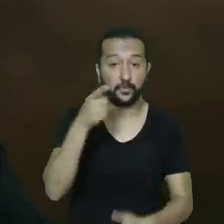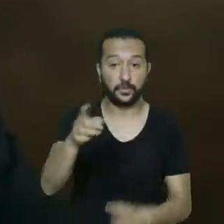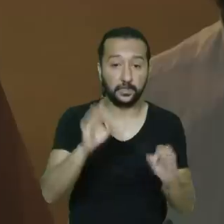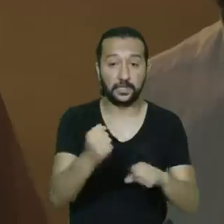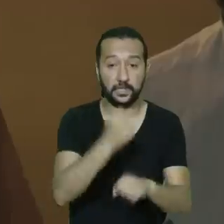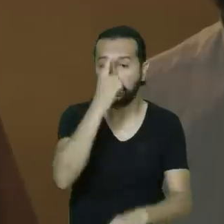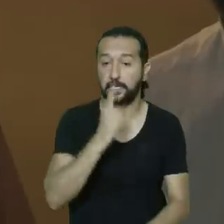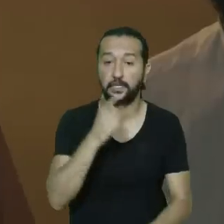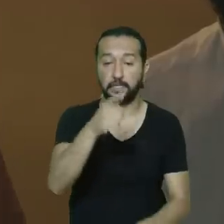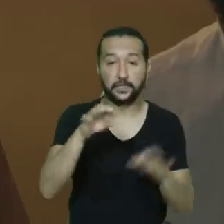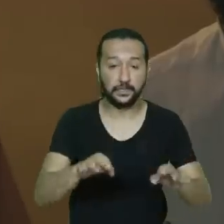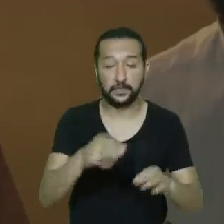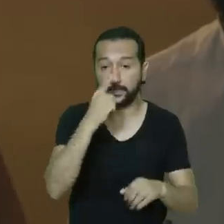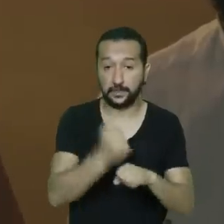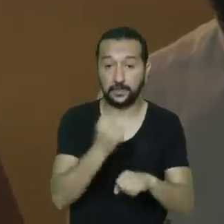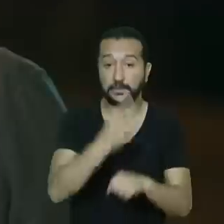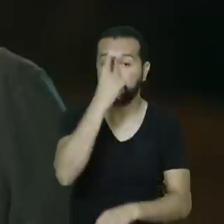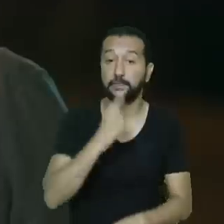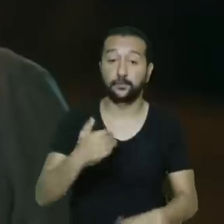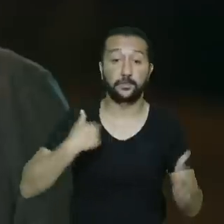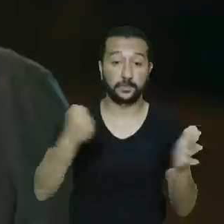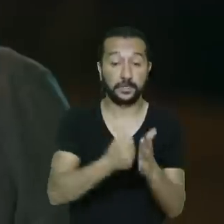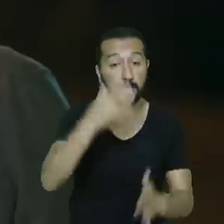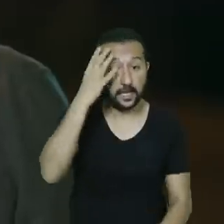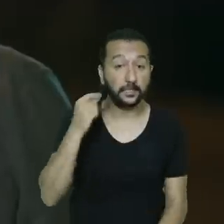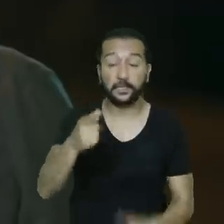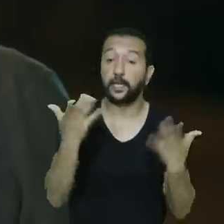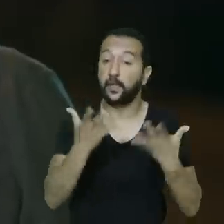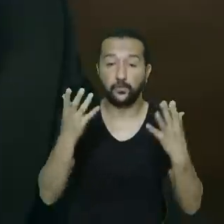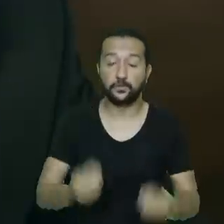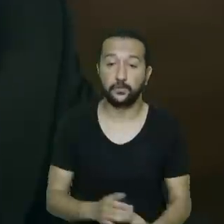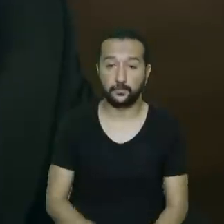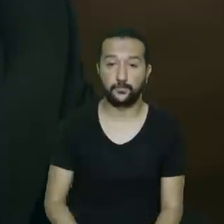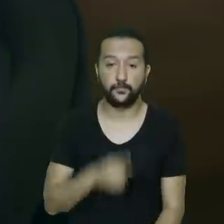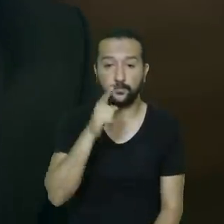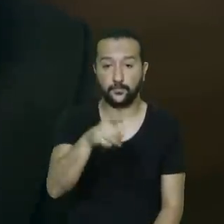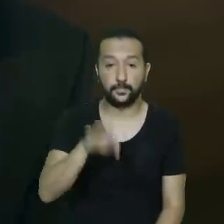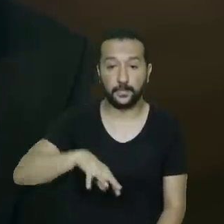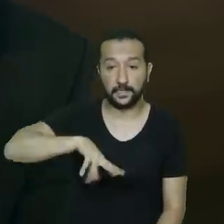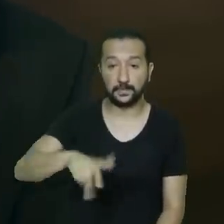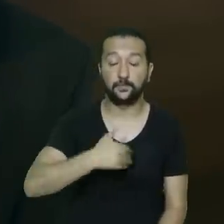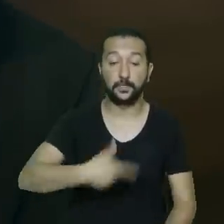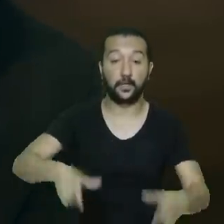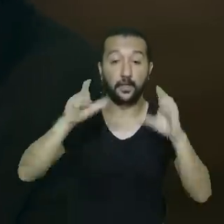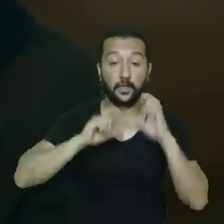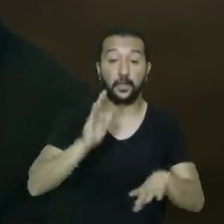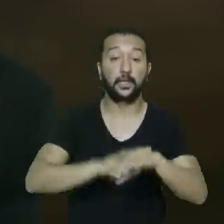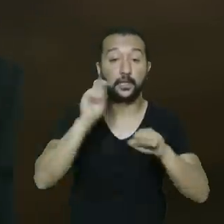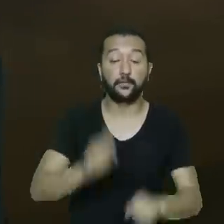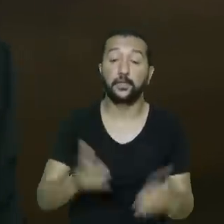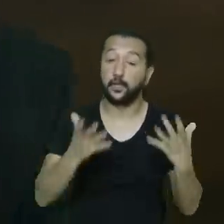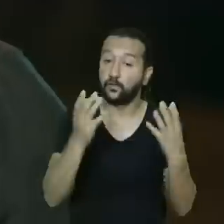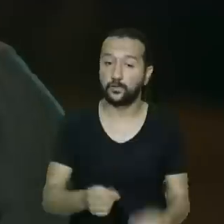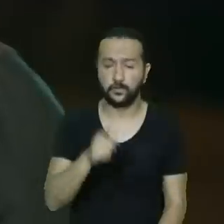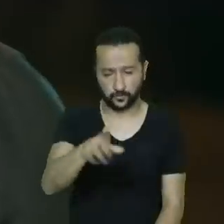lömpüdenek heykeli. Lan şimdi heykeli bizim çarptığımızı anlarlarsa ne olacak ha? Lan şimdi hırsızlığı bizim yaptığımızı anlarlarsa ne